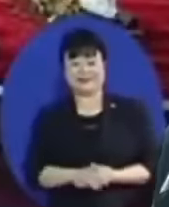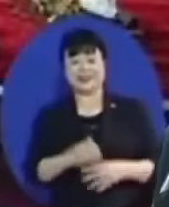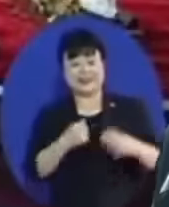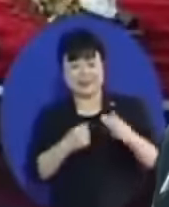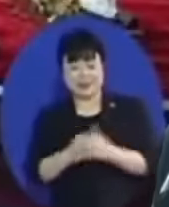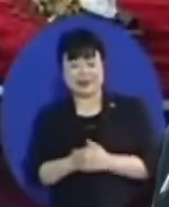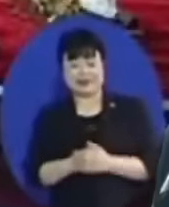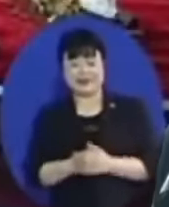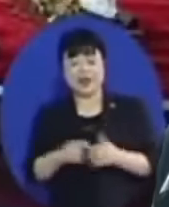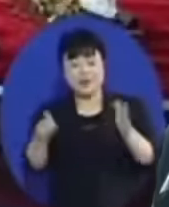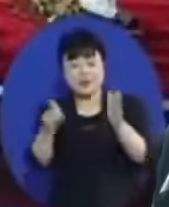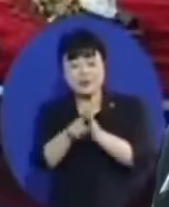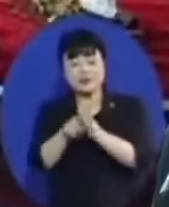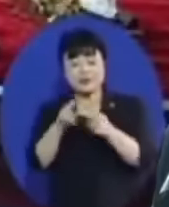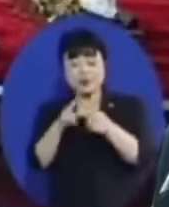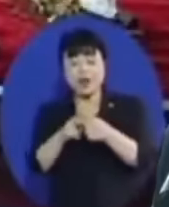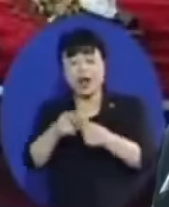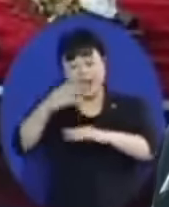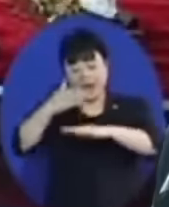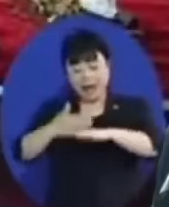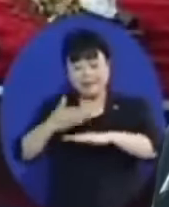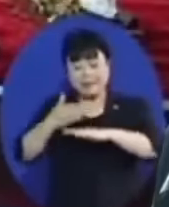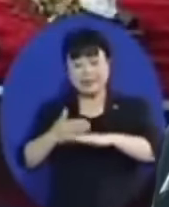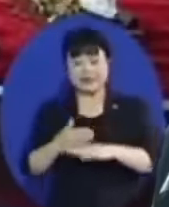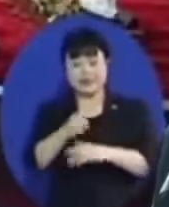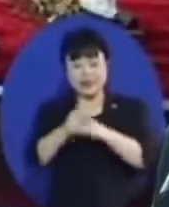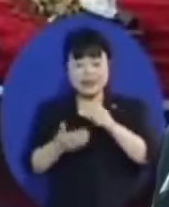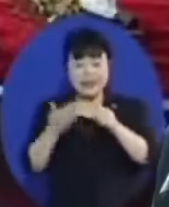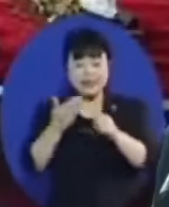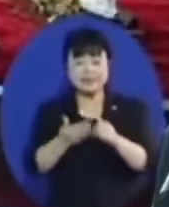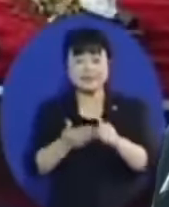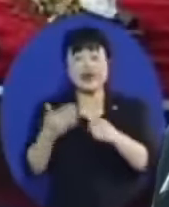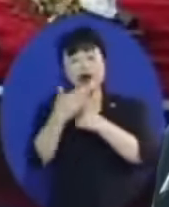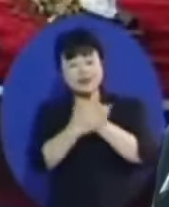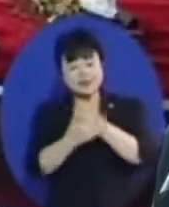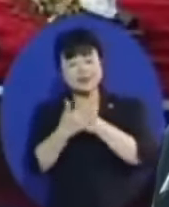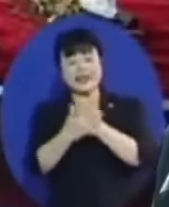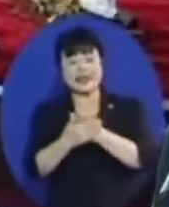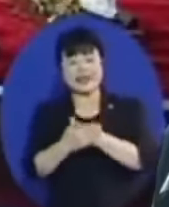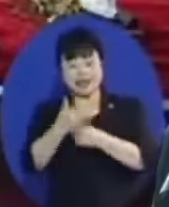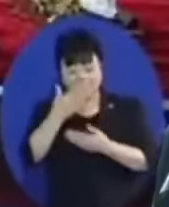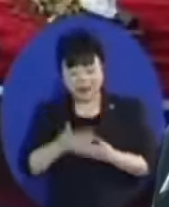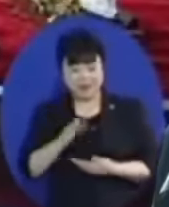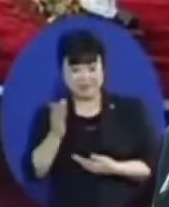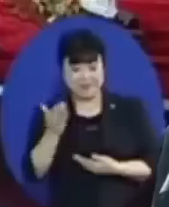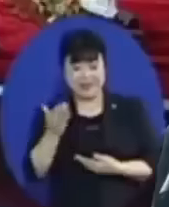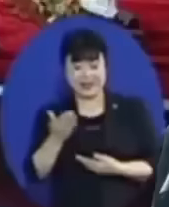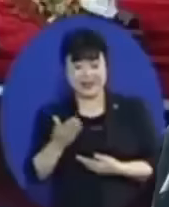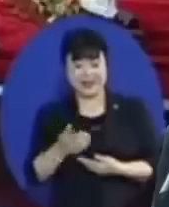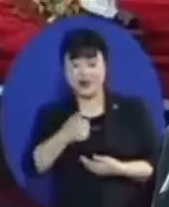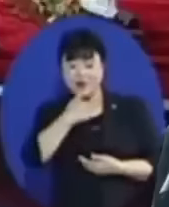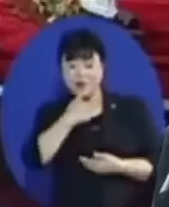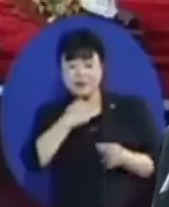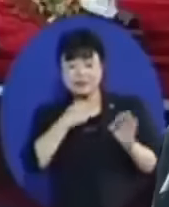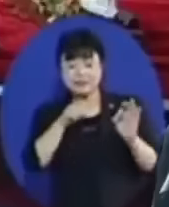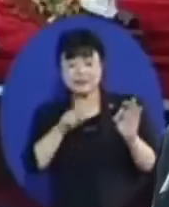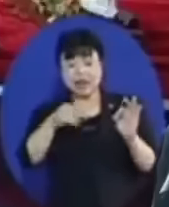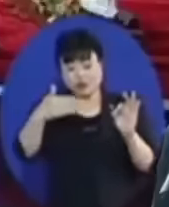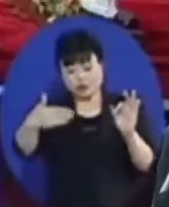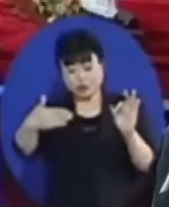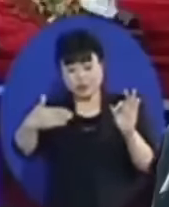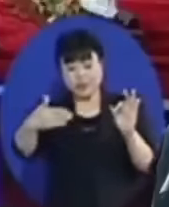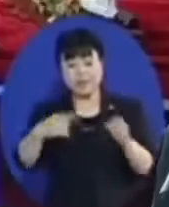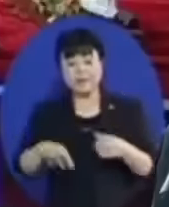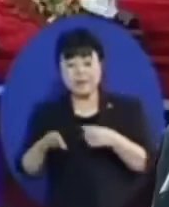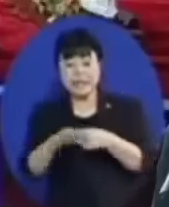그러므로 믿음과 감사로 우리가 하나님의 모든 은혜를 단번에 받을 수 있는 것입니다. 로마서 10장 9절에 내가